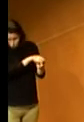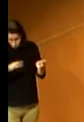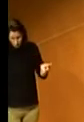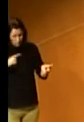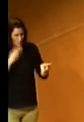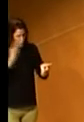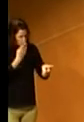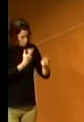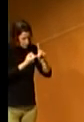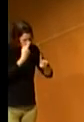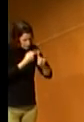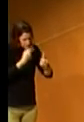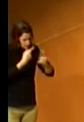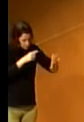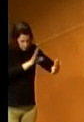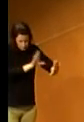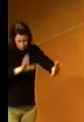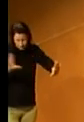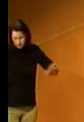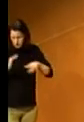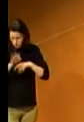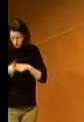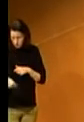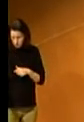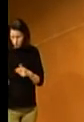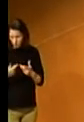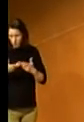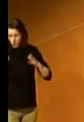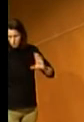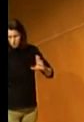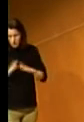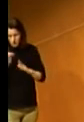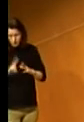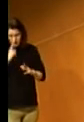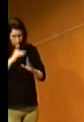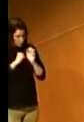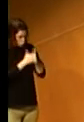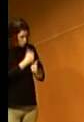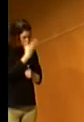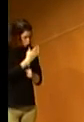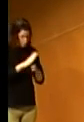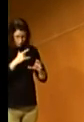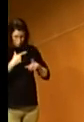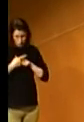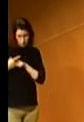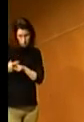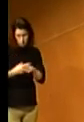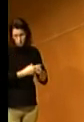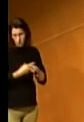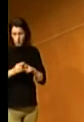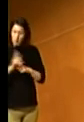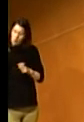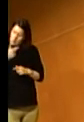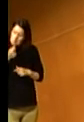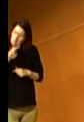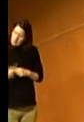ont des besoins particuliers, oui, c'est sûr. Mais on répartit les besoins. On a des difficultés parce